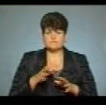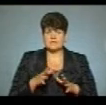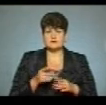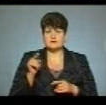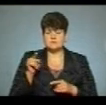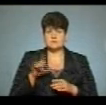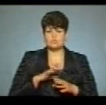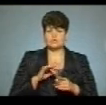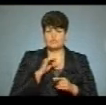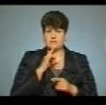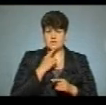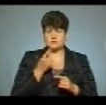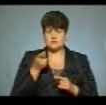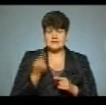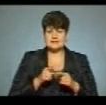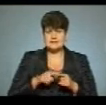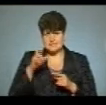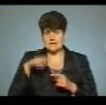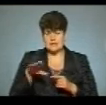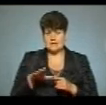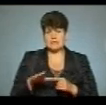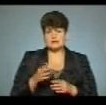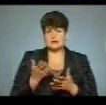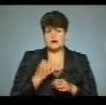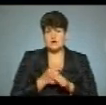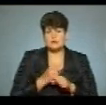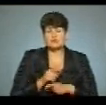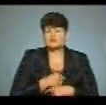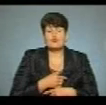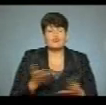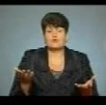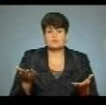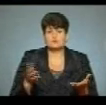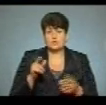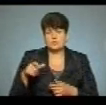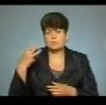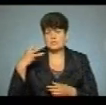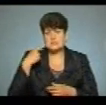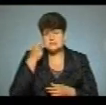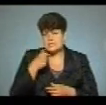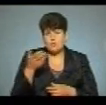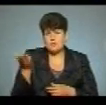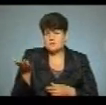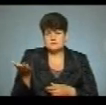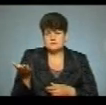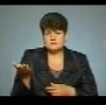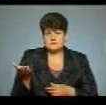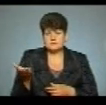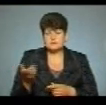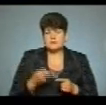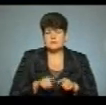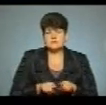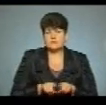що це країна, яка може купа зробити підставок, робить, що хоче. Вони, люди по 30 років там у них одно. І повірте, одно,